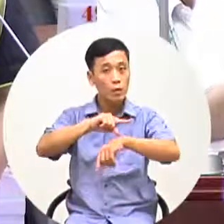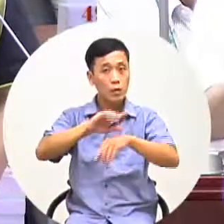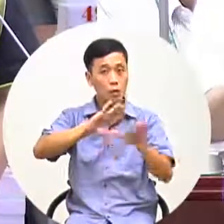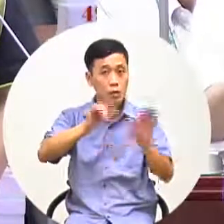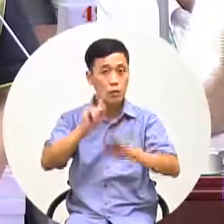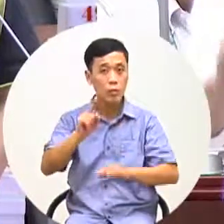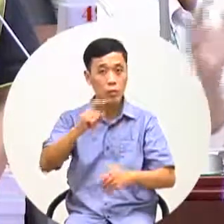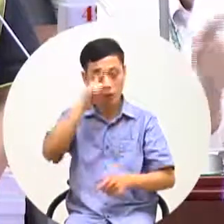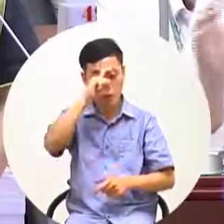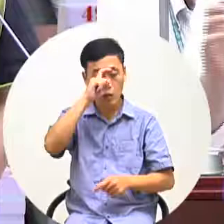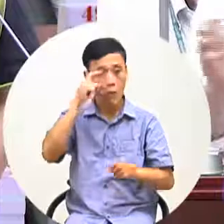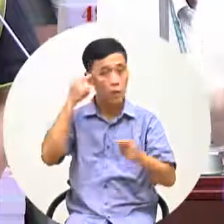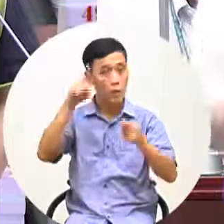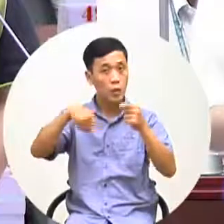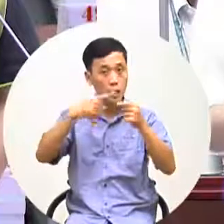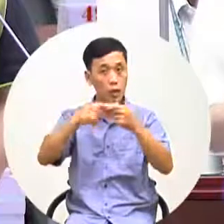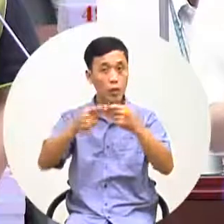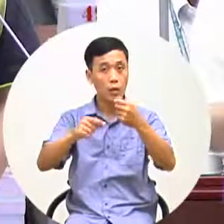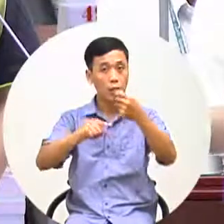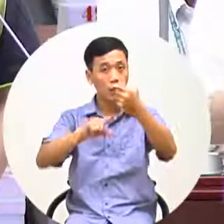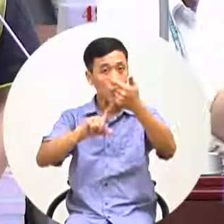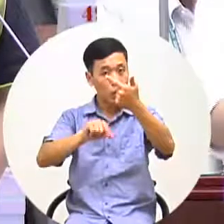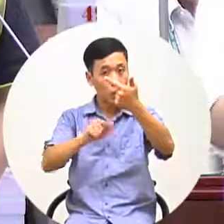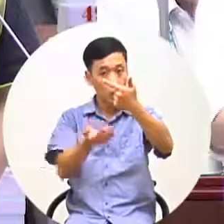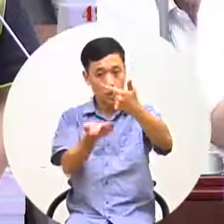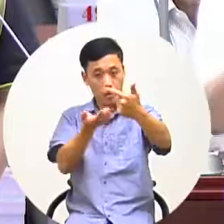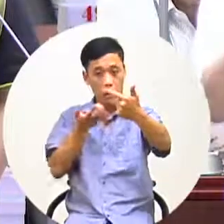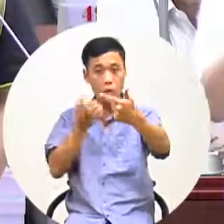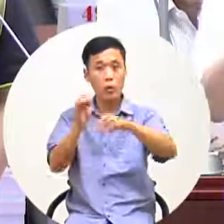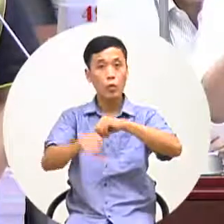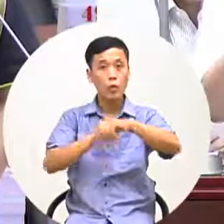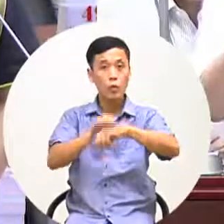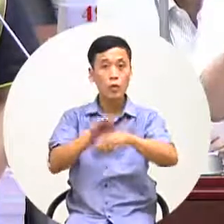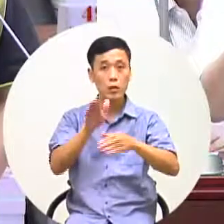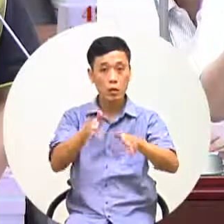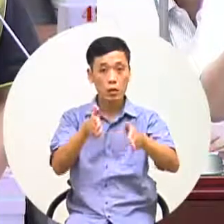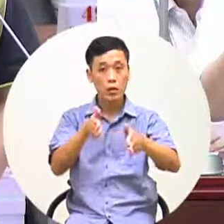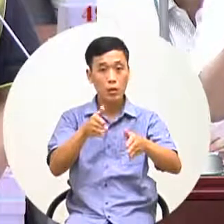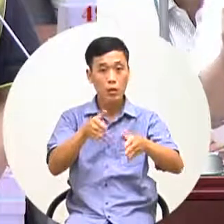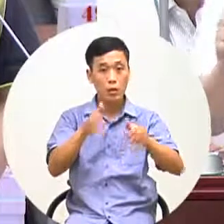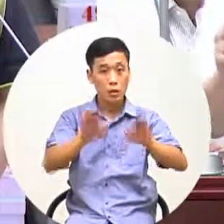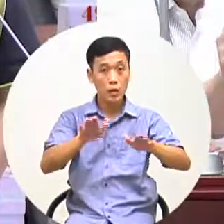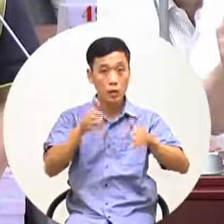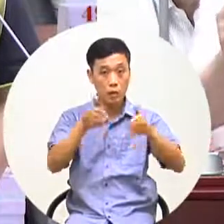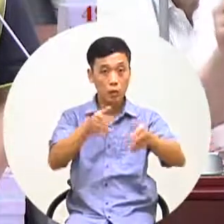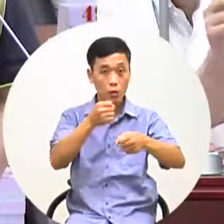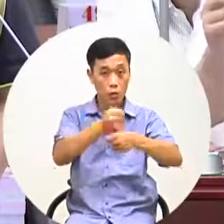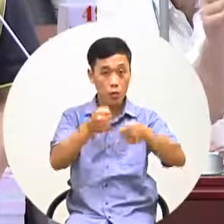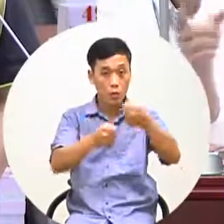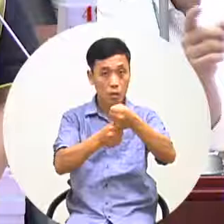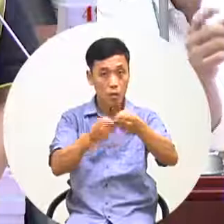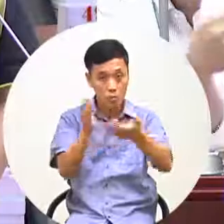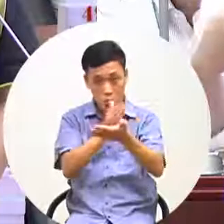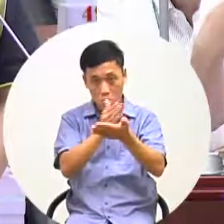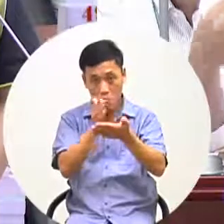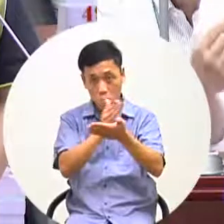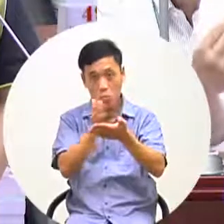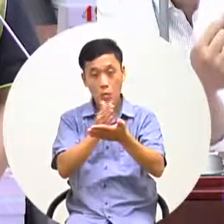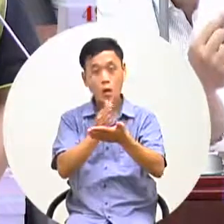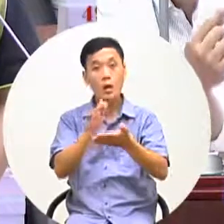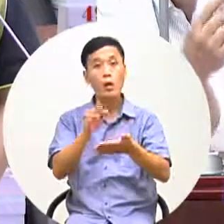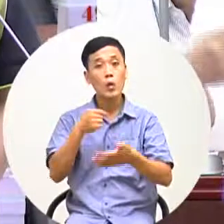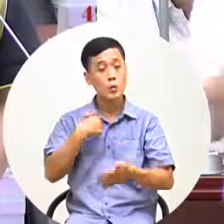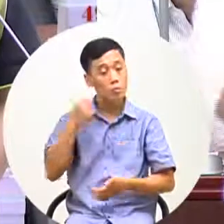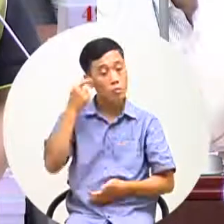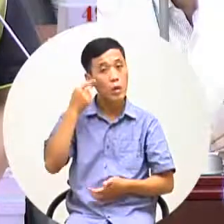把它完成，因为现在还在做结构上的一些评估，但是一些专位有先预留。那我想我们非常乐意跟议员共同去探